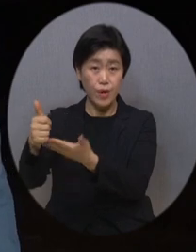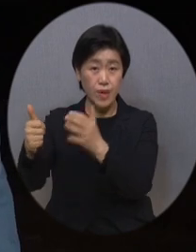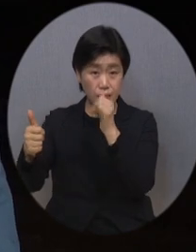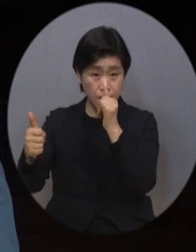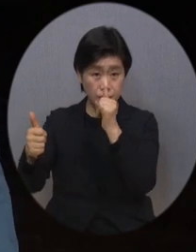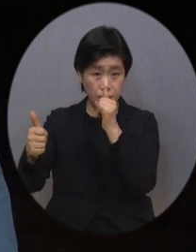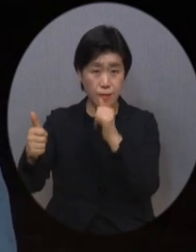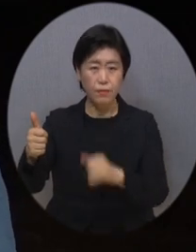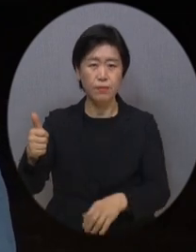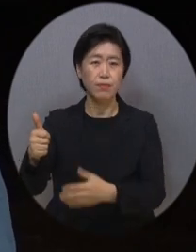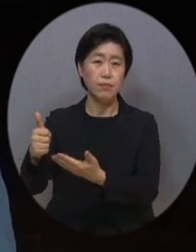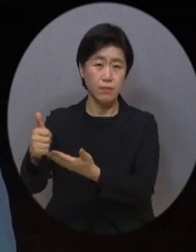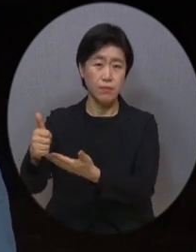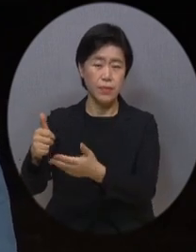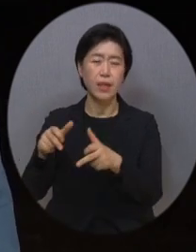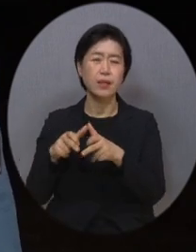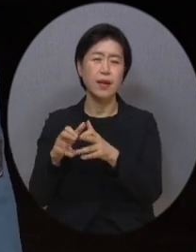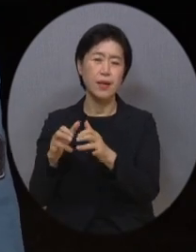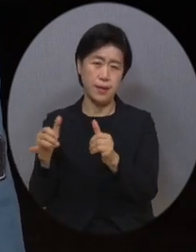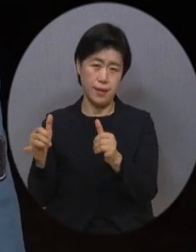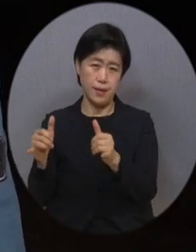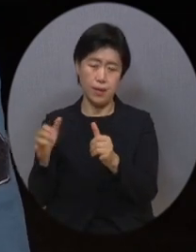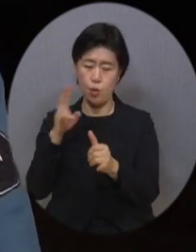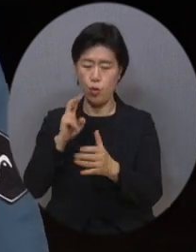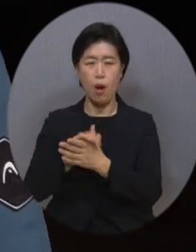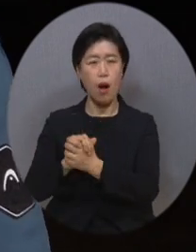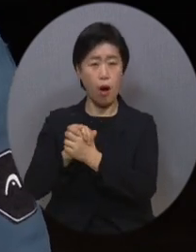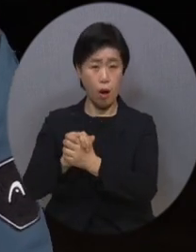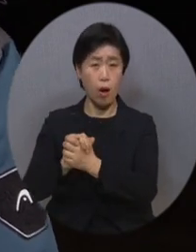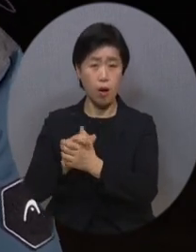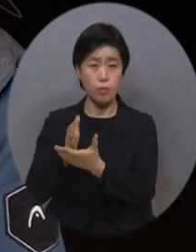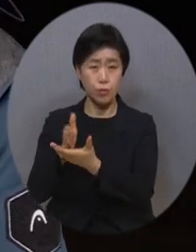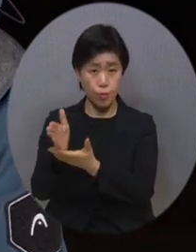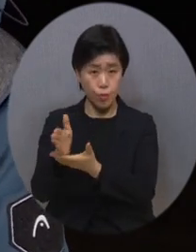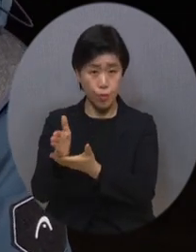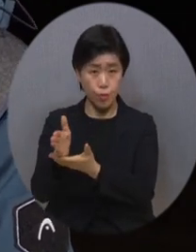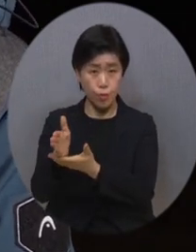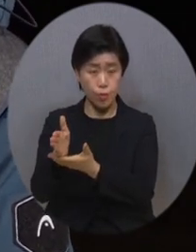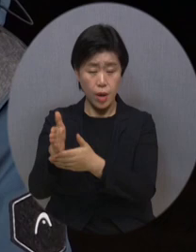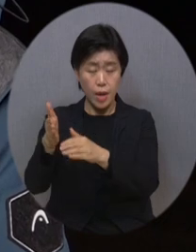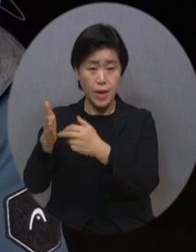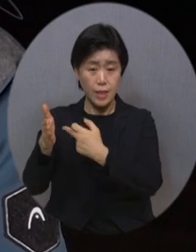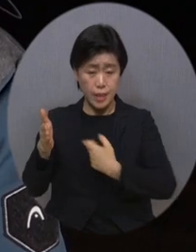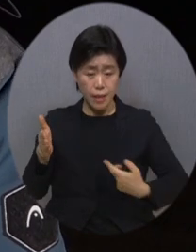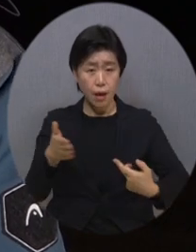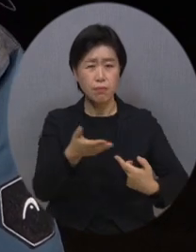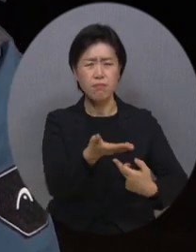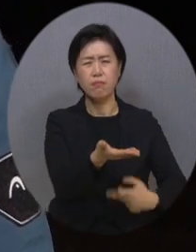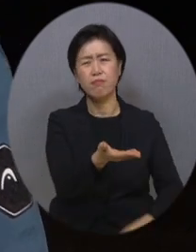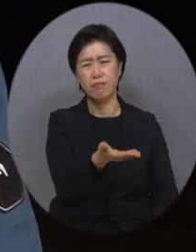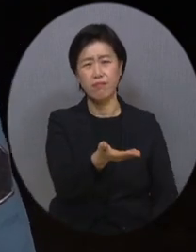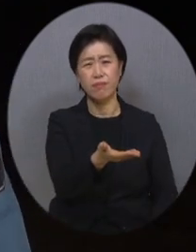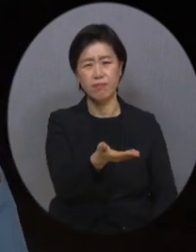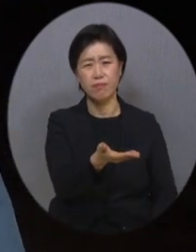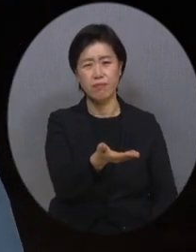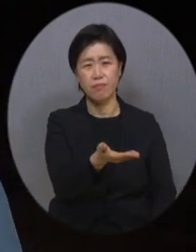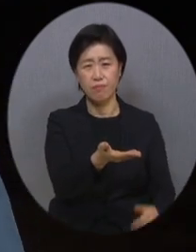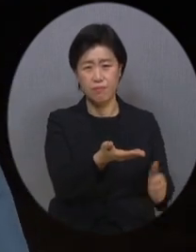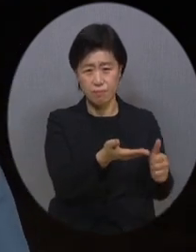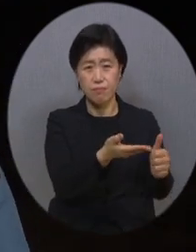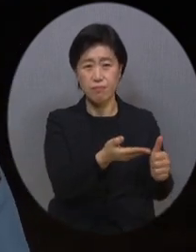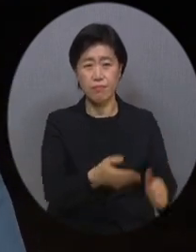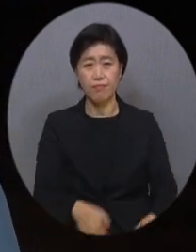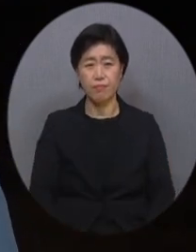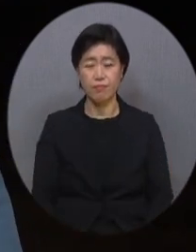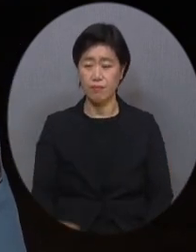저 장애인이셔. 성악가 테너고. 이제 제자인 거야. 제자지. 어. 근데 내가 동현이 형을 알고 있었는데